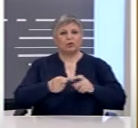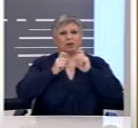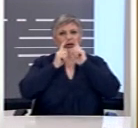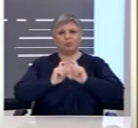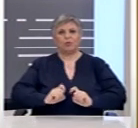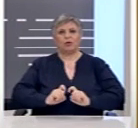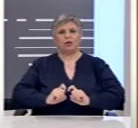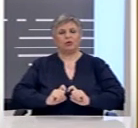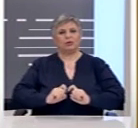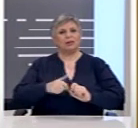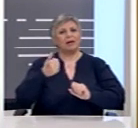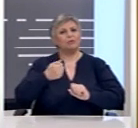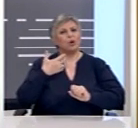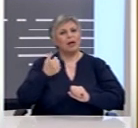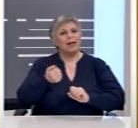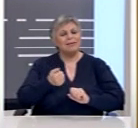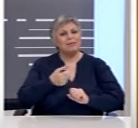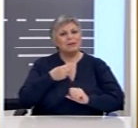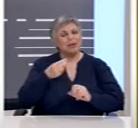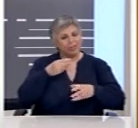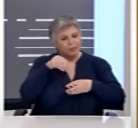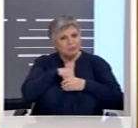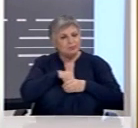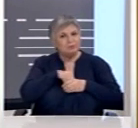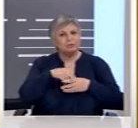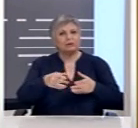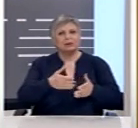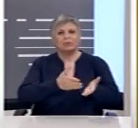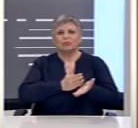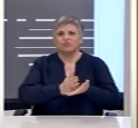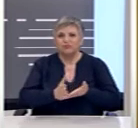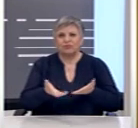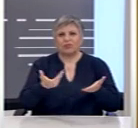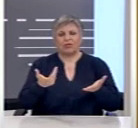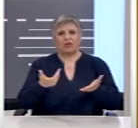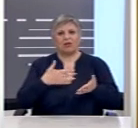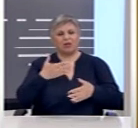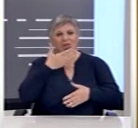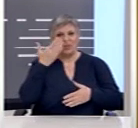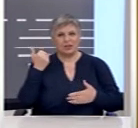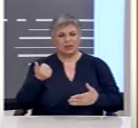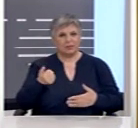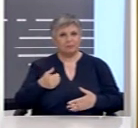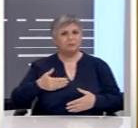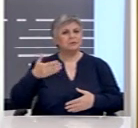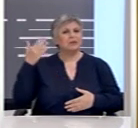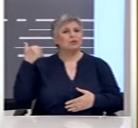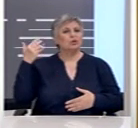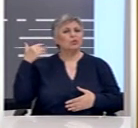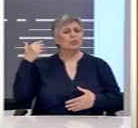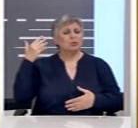του, το ζήτημα για το οποίο αναφέρθηκε προηγούμενα και ο Πρωθυπουργός. Στη δικιά μου γενιά, τότε πάρα πολύ